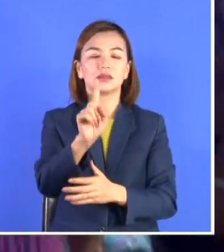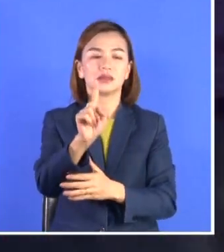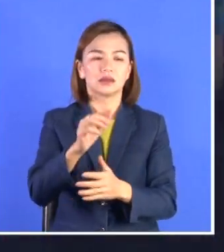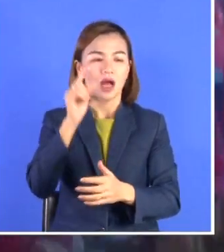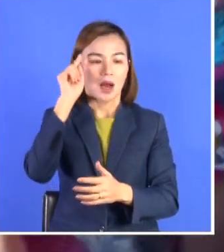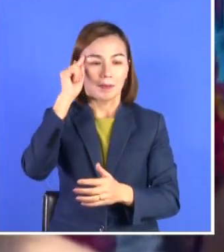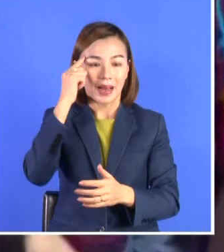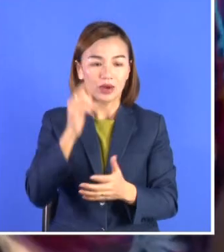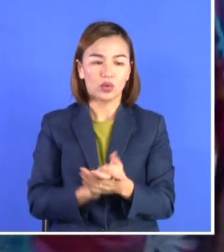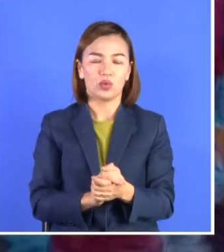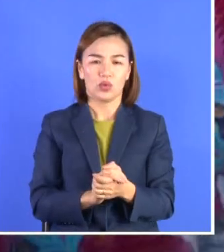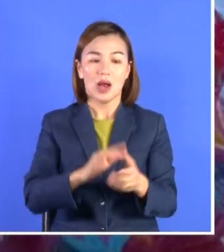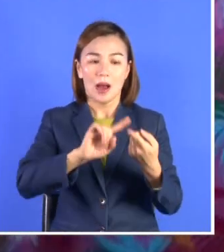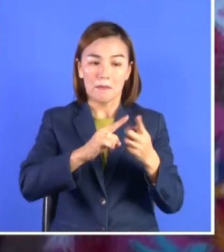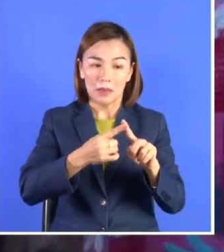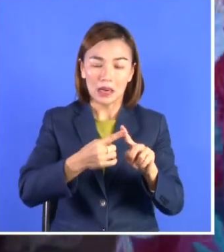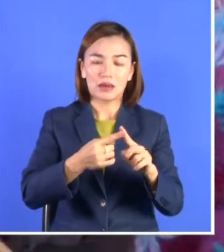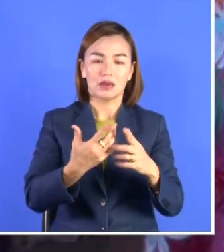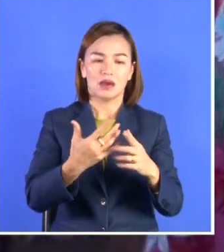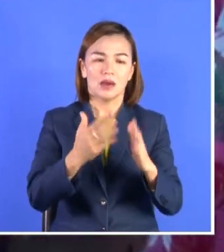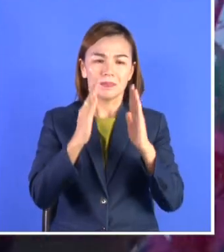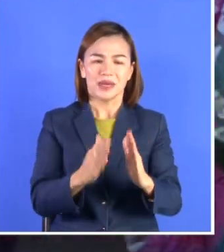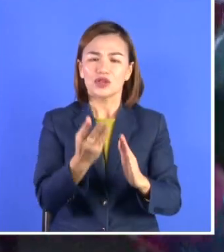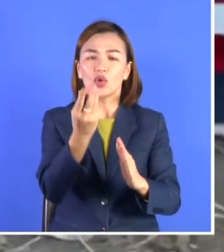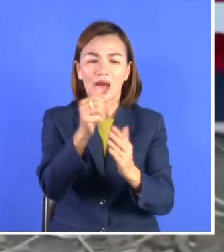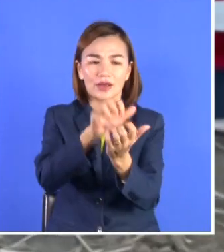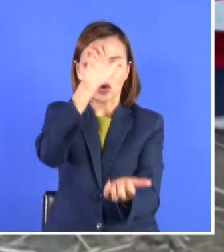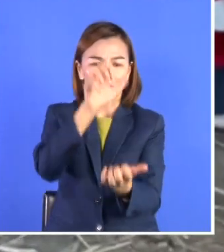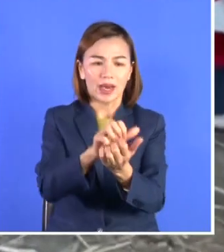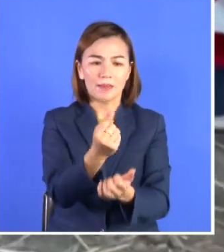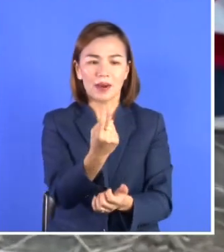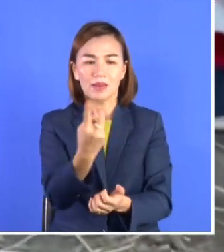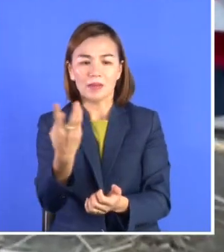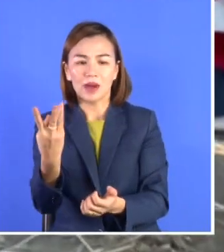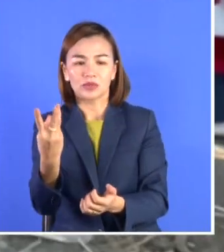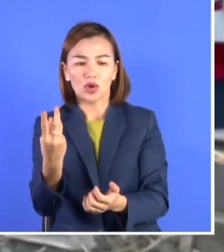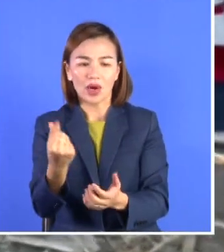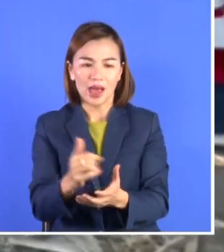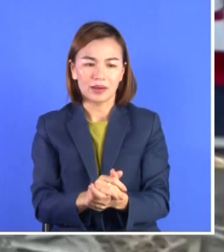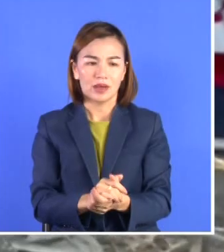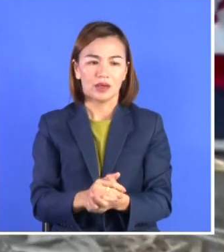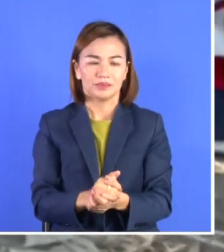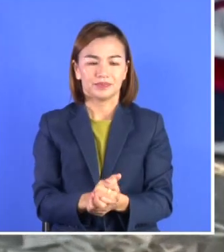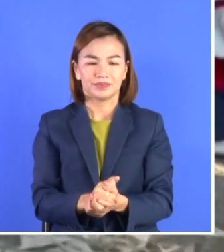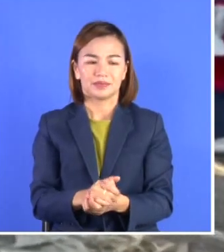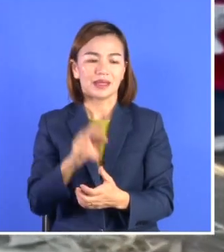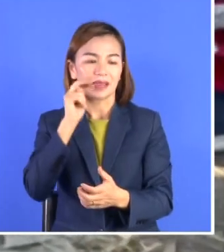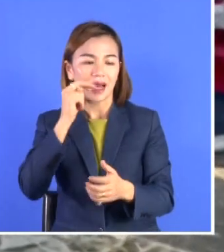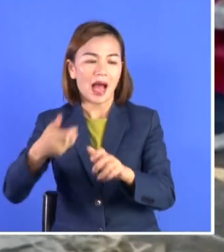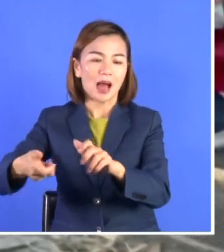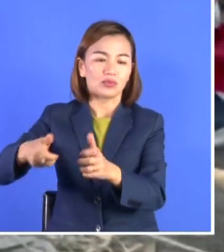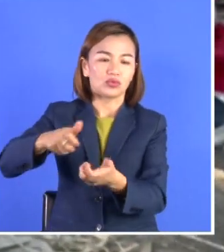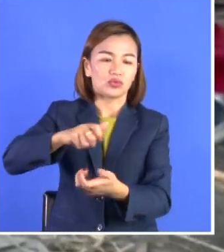าครอบครัวมาด้วยหรือเปล่า โอ้โห นี่คุณป้าย่ายายก็ไปมุงด ู นะ ไปดูดูจระเข้ เออเอาน้ำราด น้ำให้หน่อยเดี๋ยวร้อน